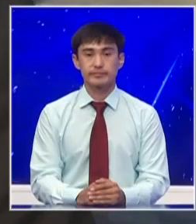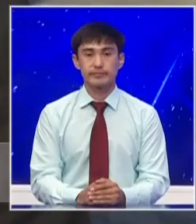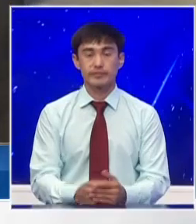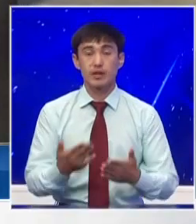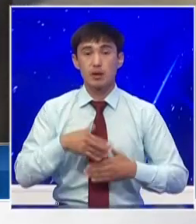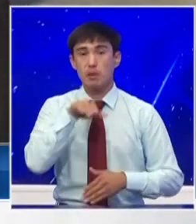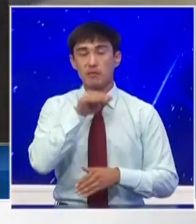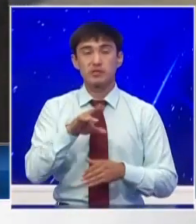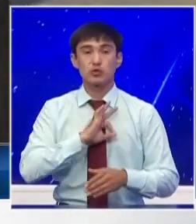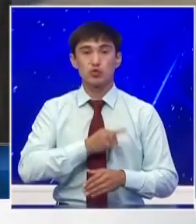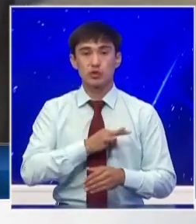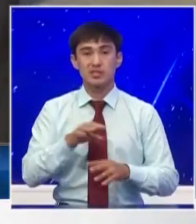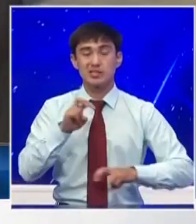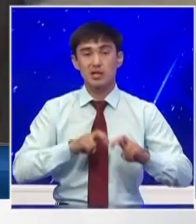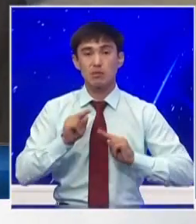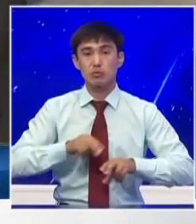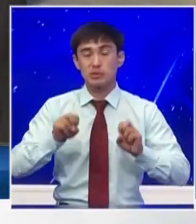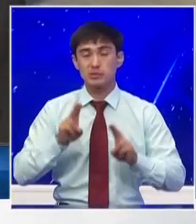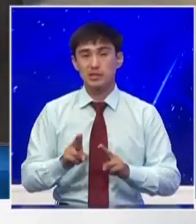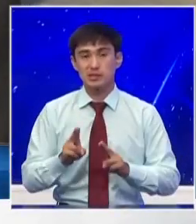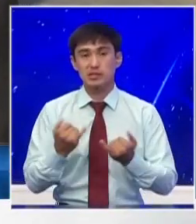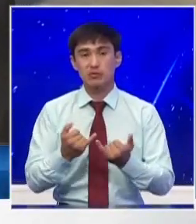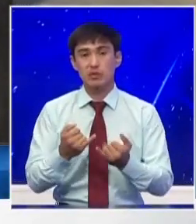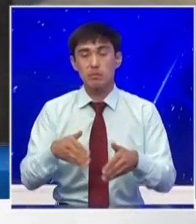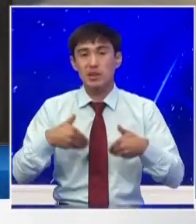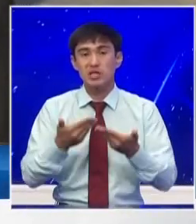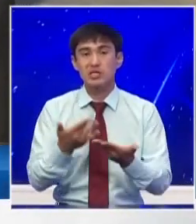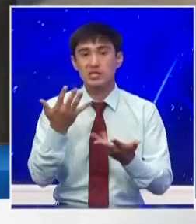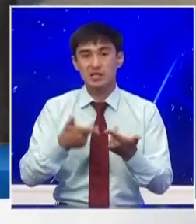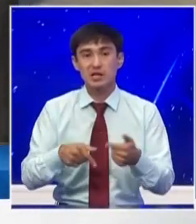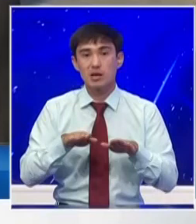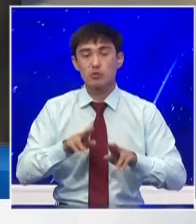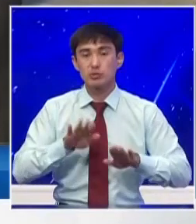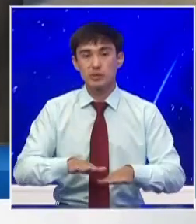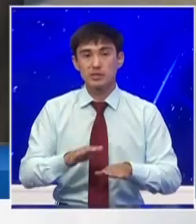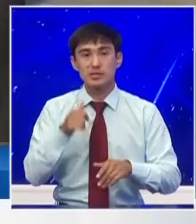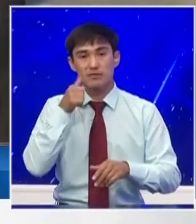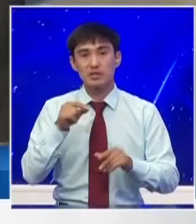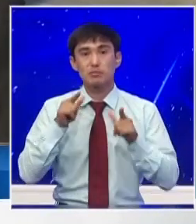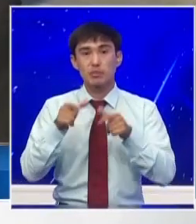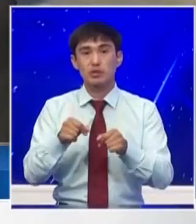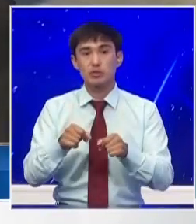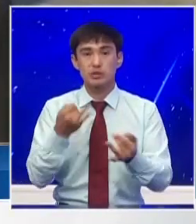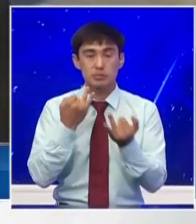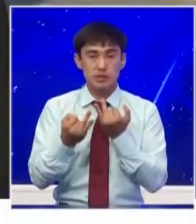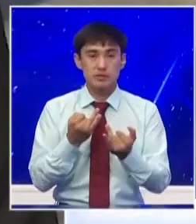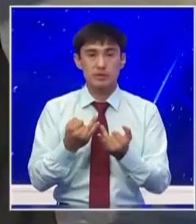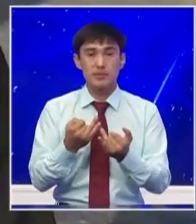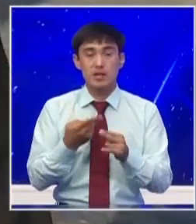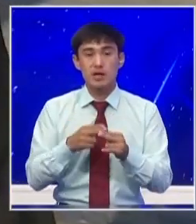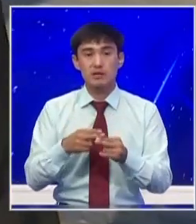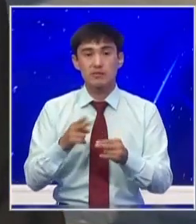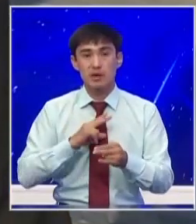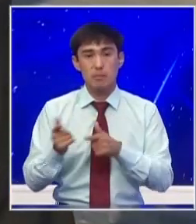Я по профессии юрист. Искал работу по специальности. Сегодня мне предложили несколько вакантных мест. Завтра я собираюсь пройти собеседование. Для этого